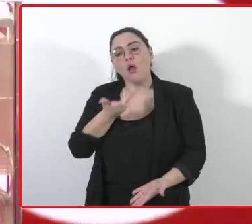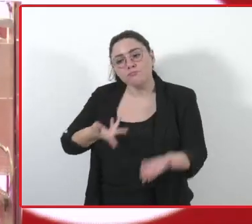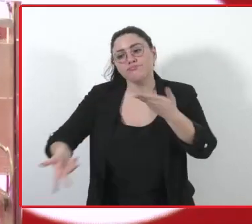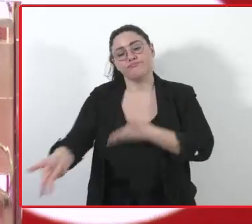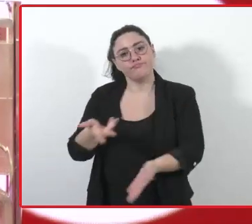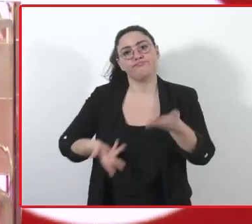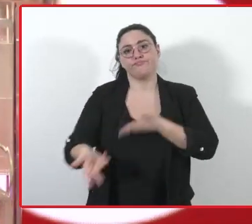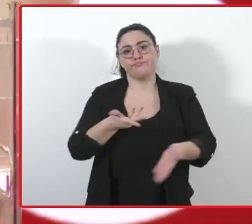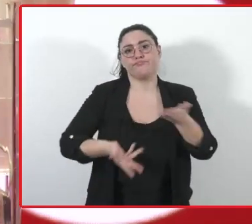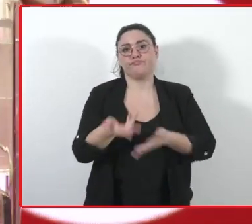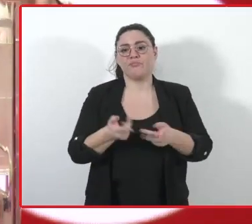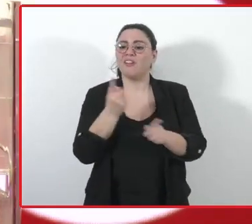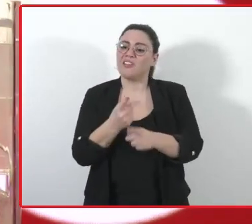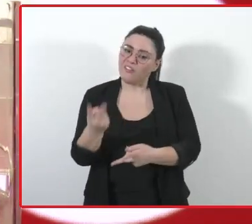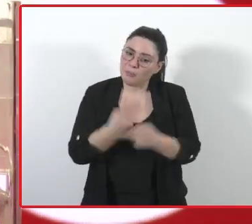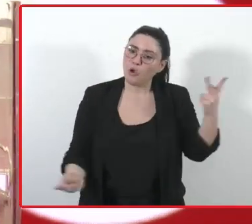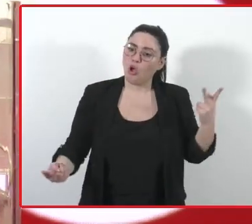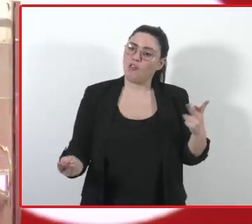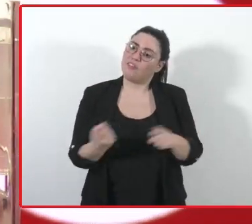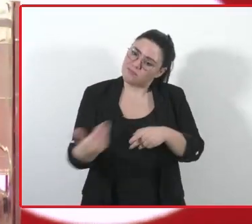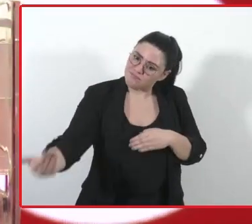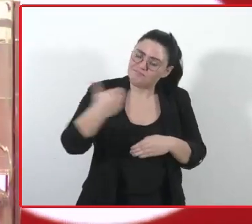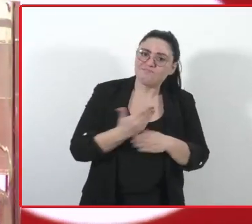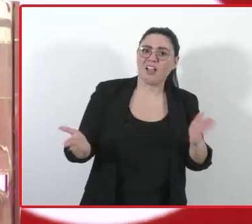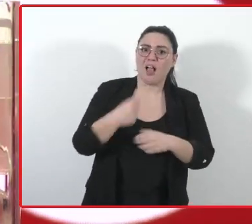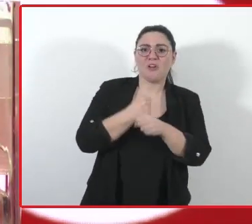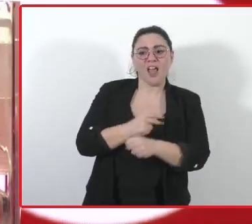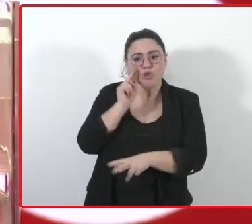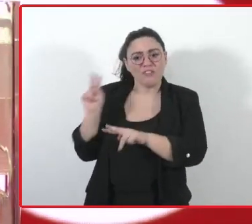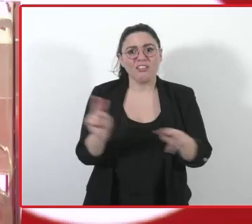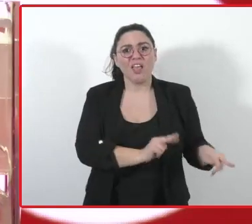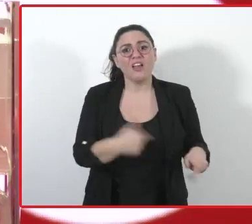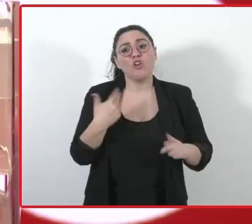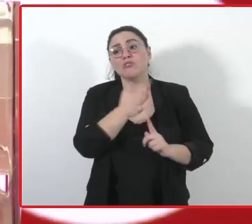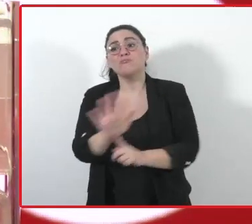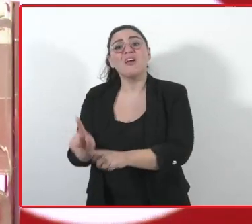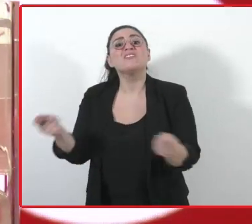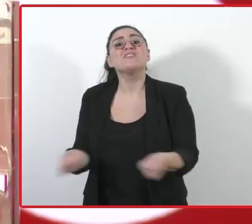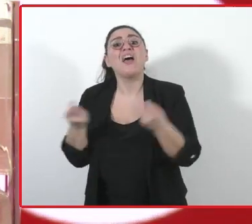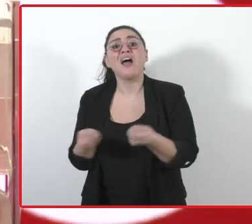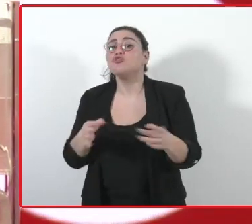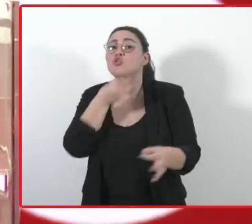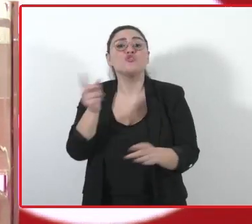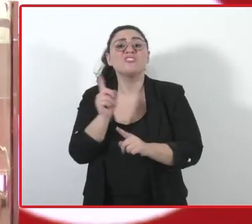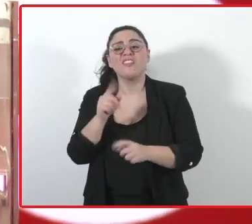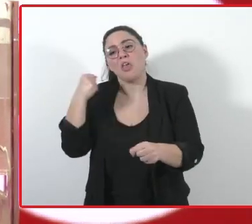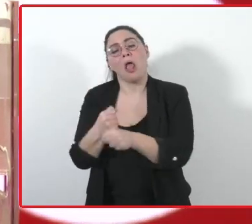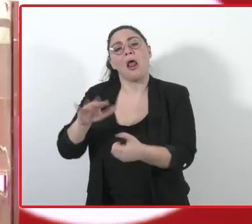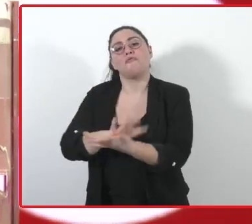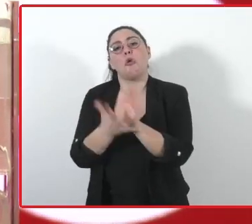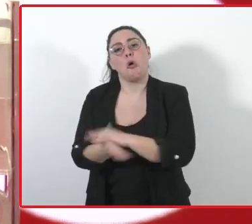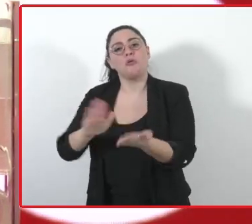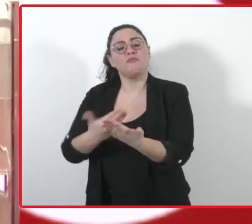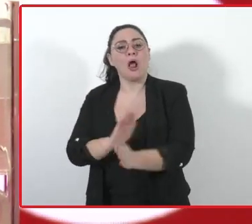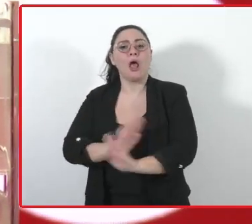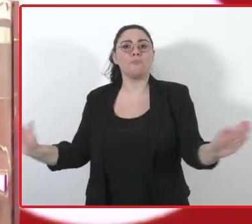dove potranno pensarci Dove sono le nostre camere da lavoro a dir loro che è uno stage non è un contratto di lavoro e a dir loro